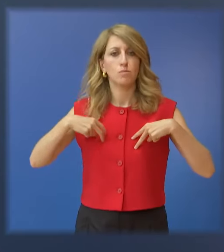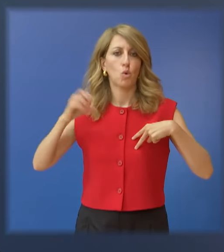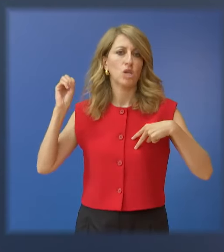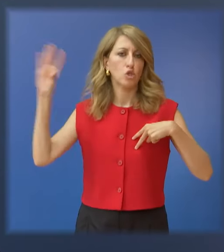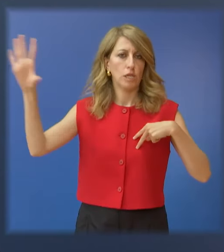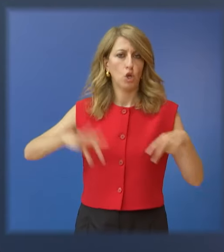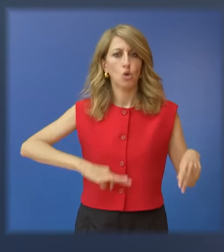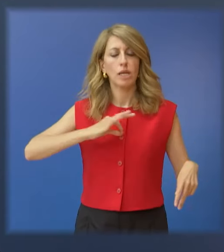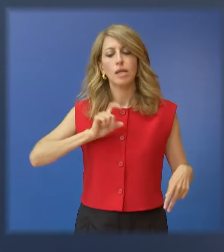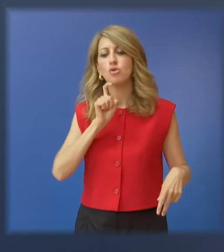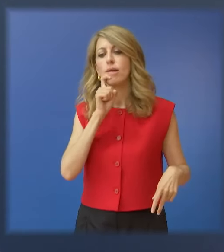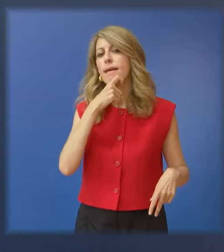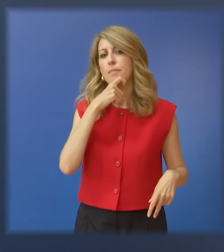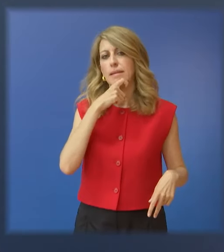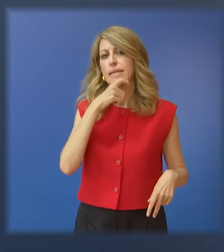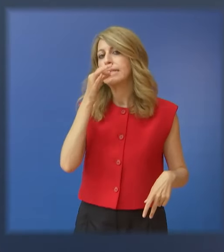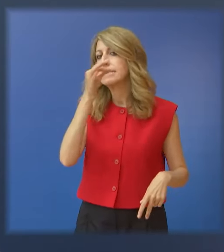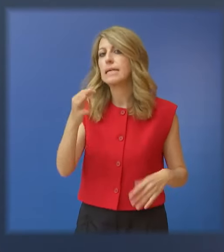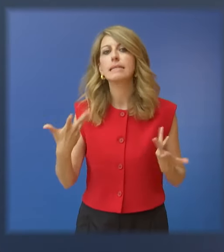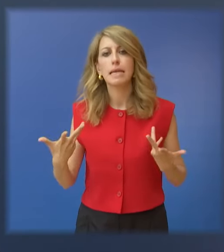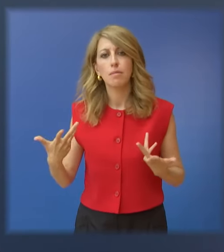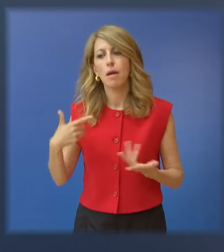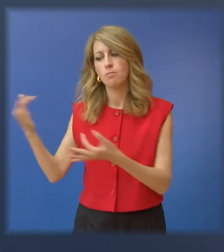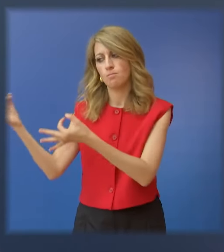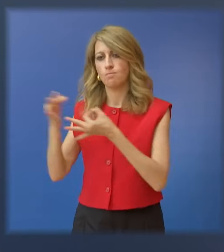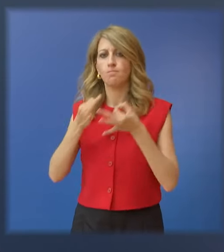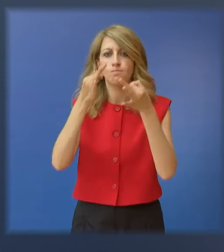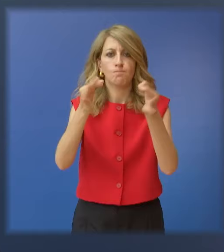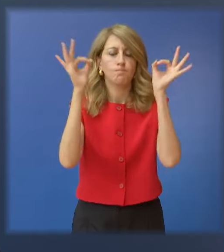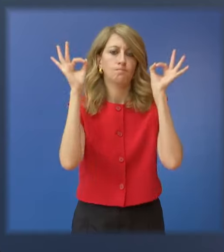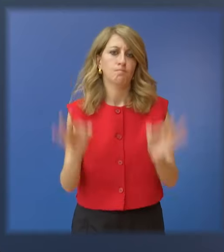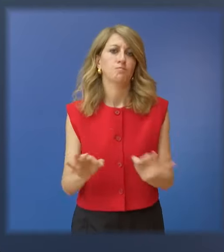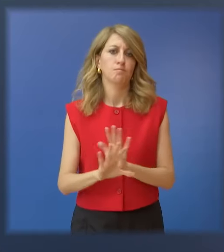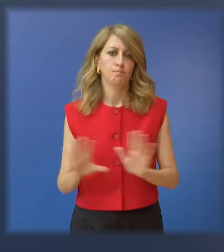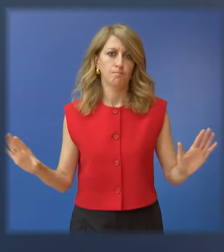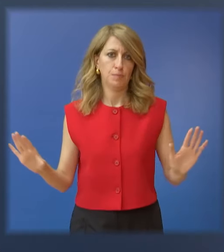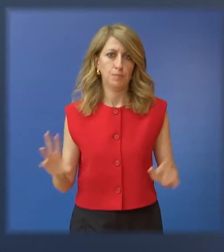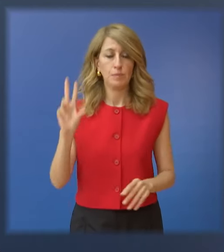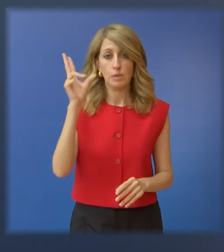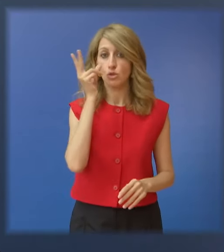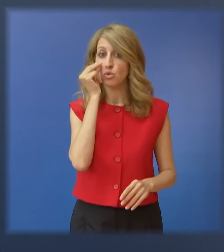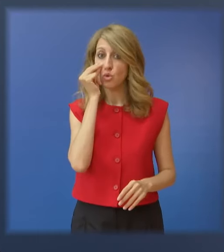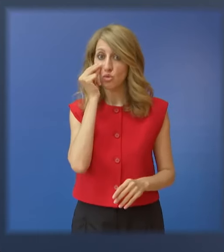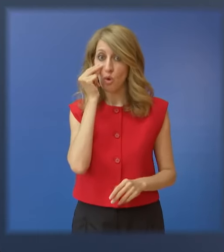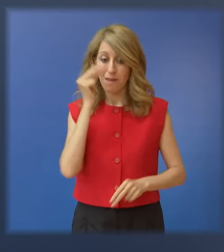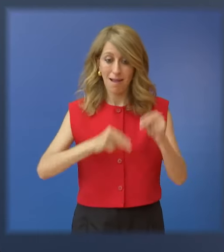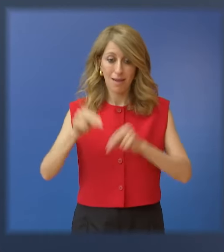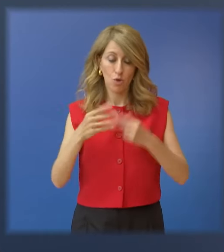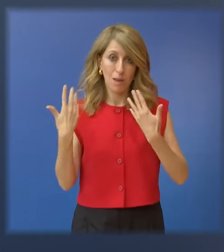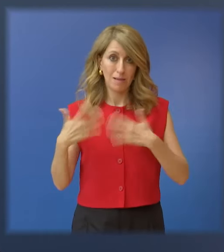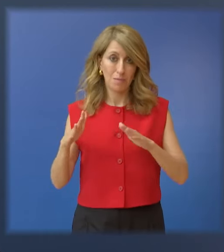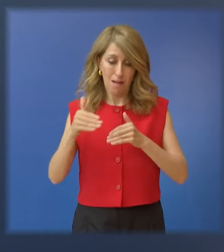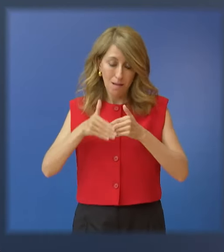ε η συμπεριφορά των σκοπ στις εκλογές απ τις εκλογές και μετά είναι παραβατική συμπεριφορά